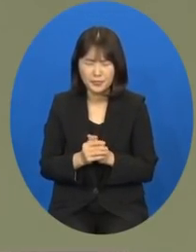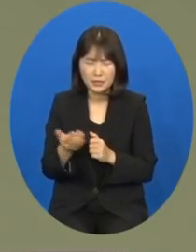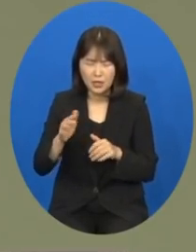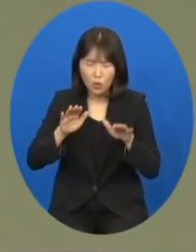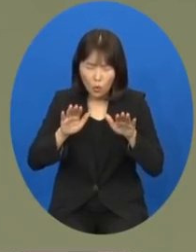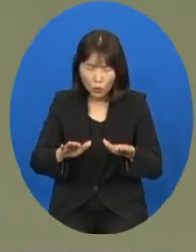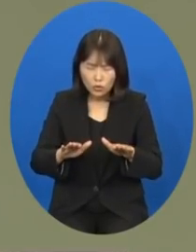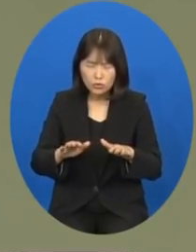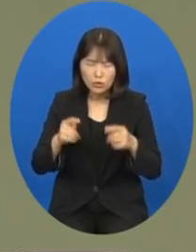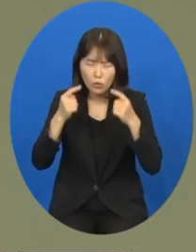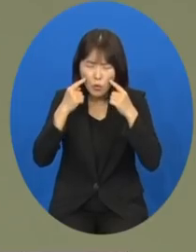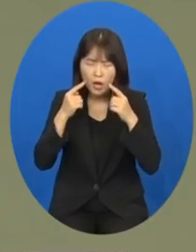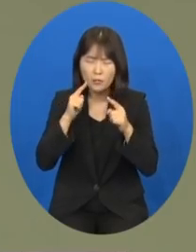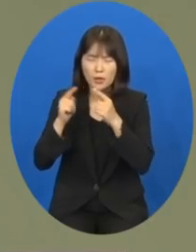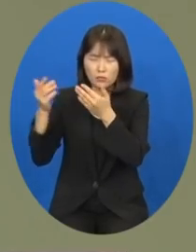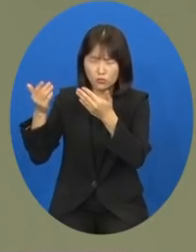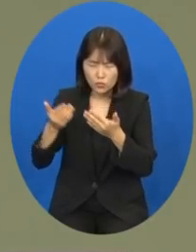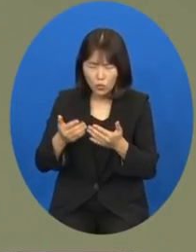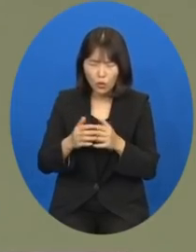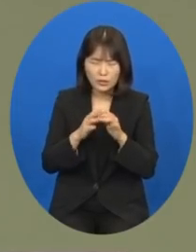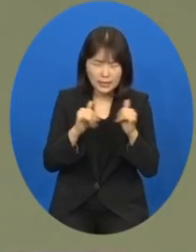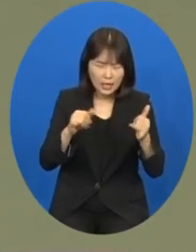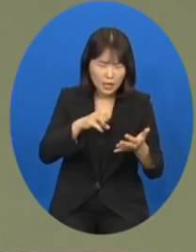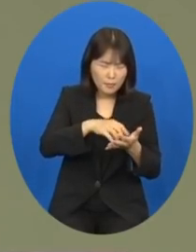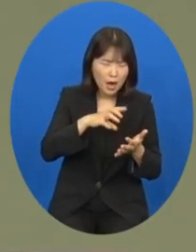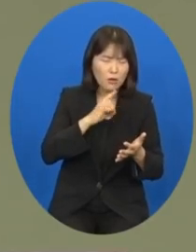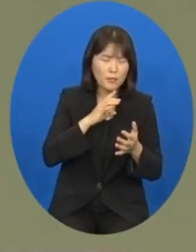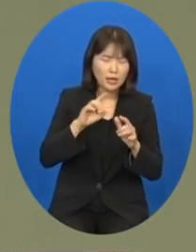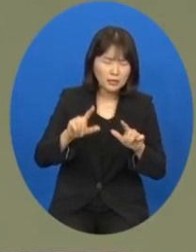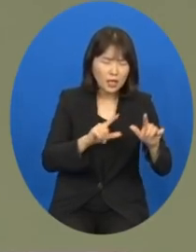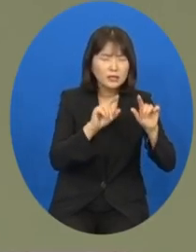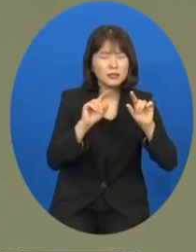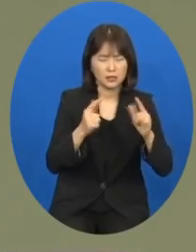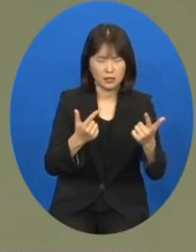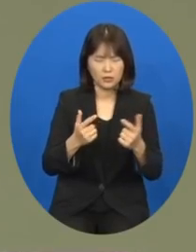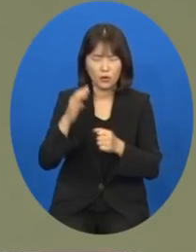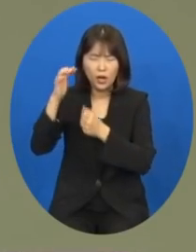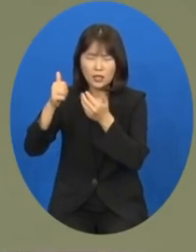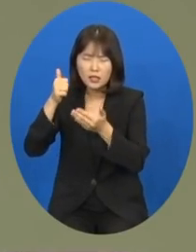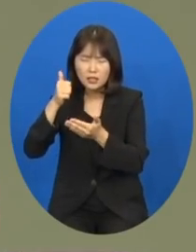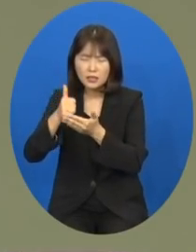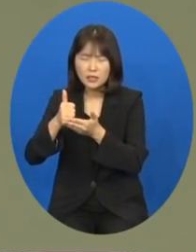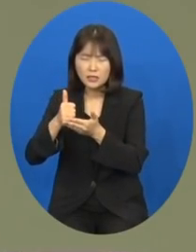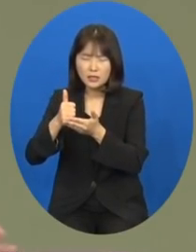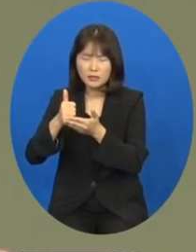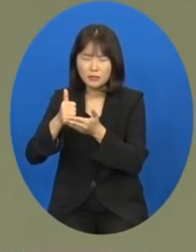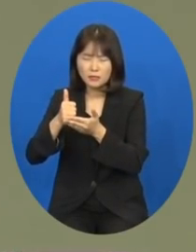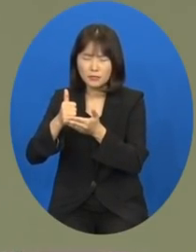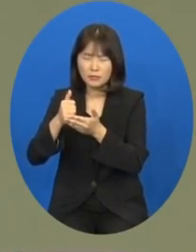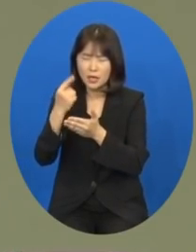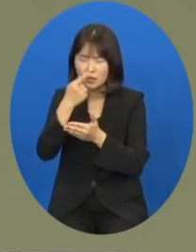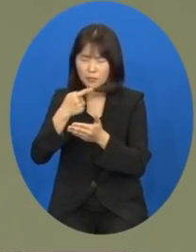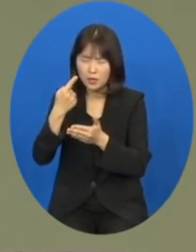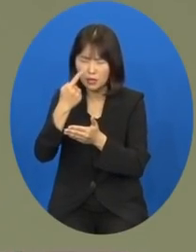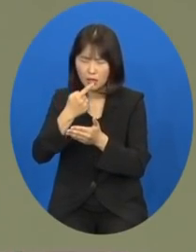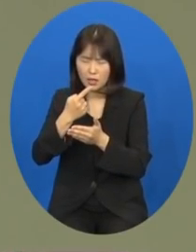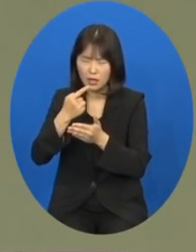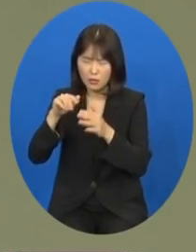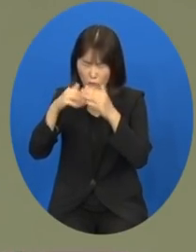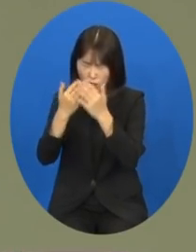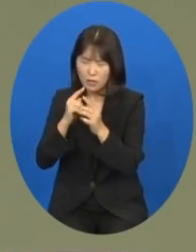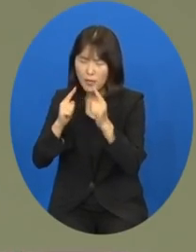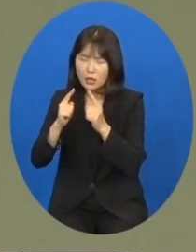분명히 말씀하셨습니다 사람이 반으로 만 살 것이 아니라고 하나님의 입에서 나오는 모든 말씀으로 살 것이라 고